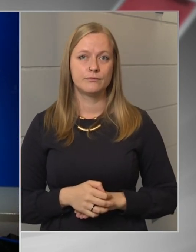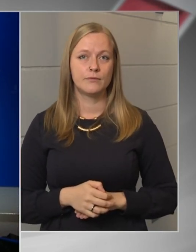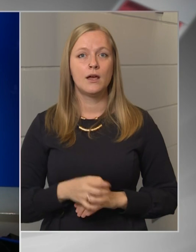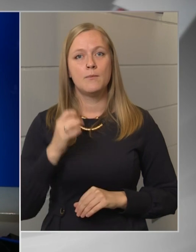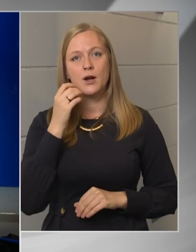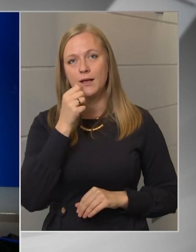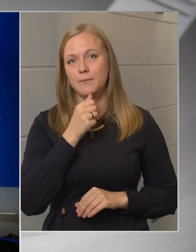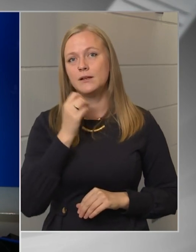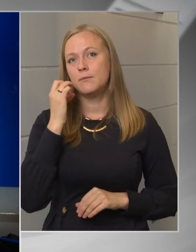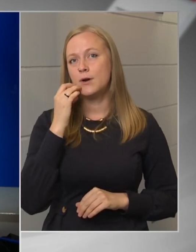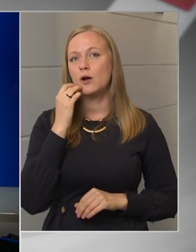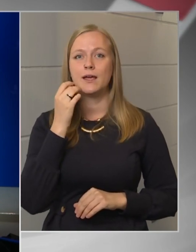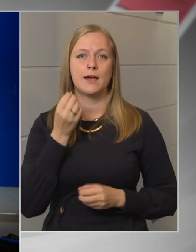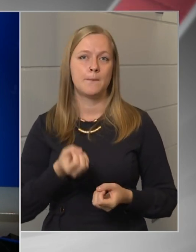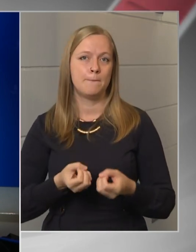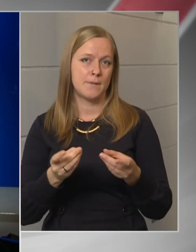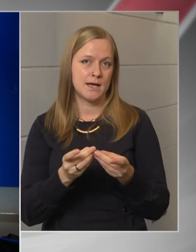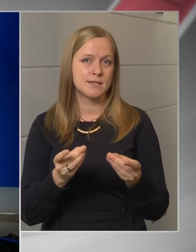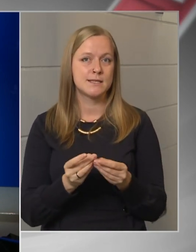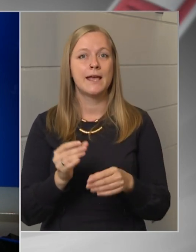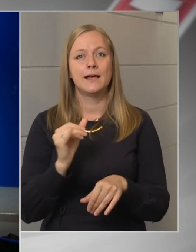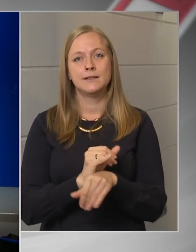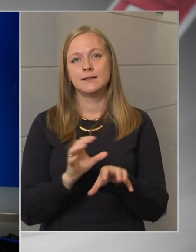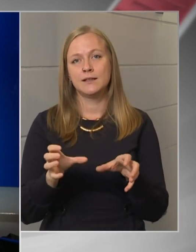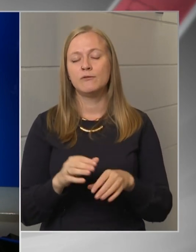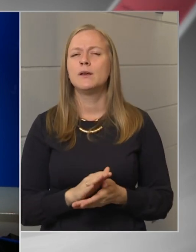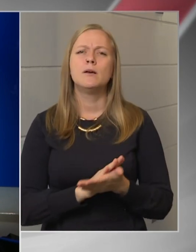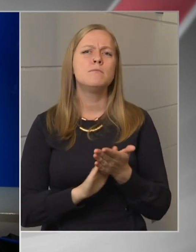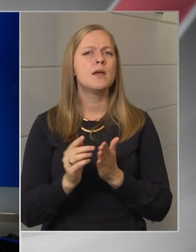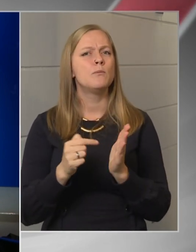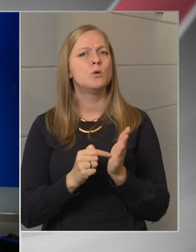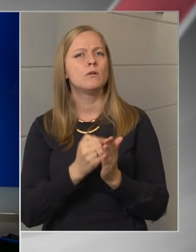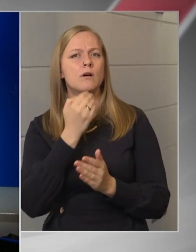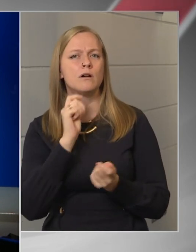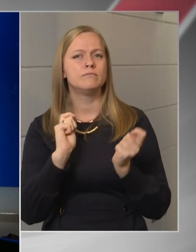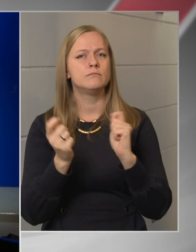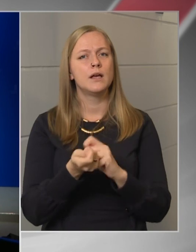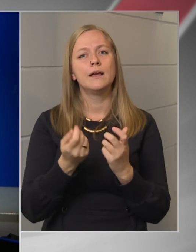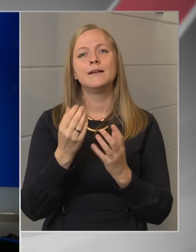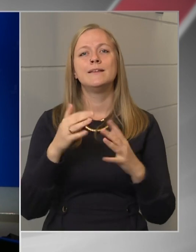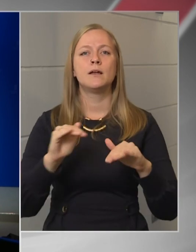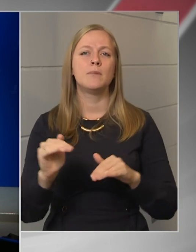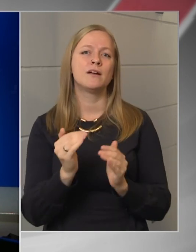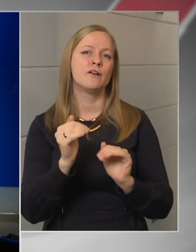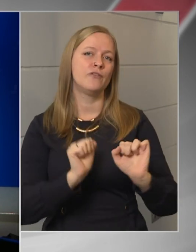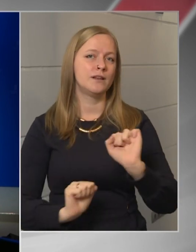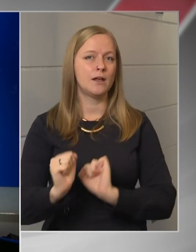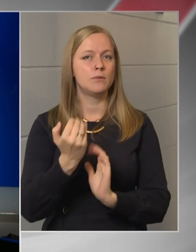Brauer Péter, Brauer Press, Heti TV. Milyen pontokon kíván változtatni a gyermekvédelmi törvényen a kormány?